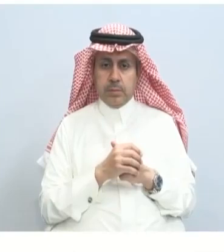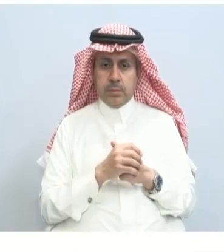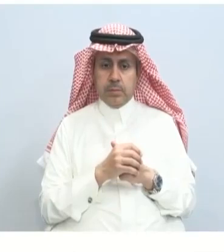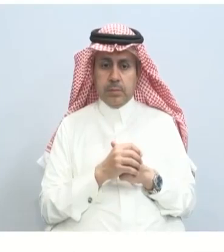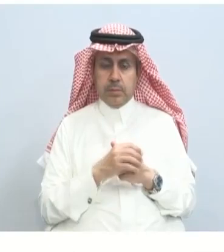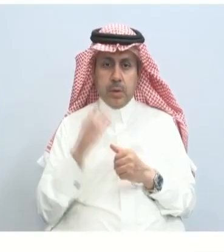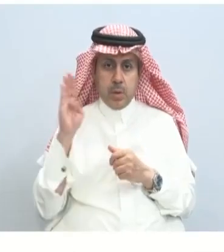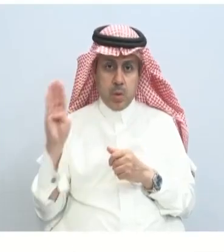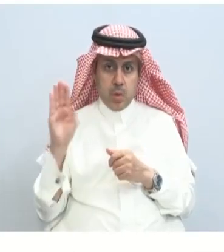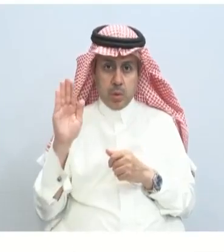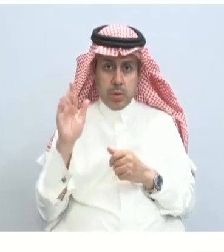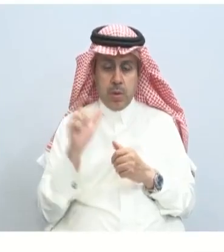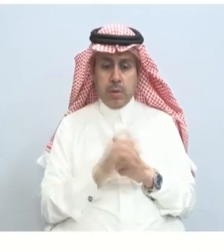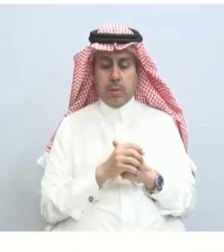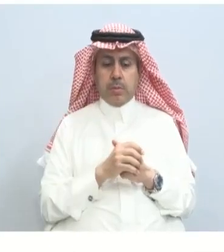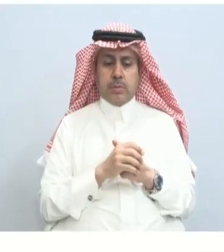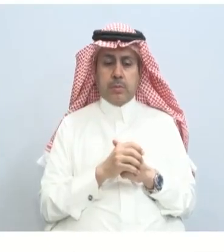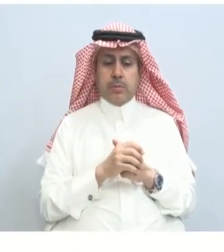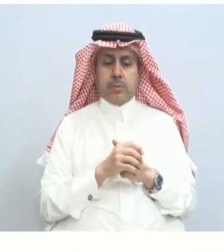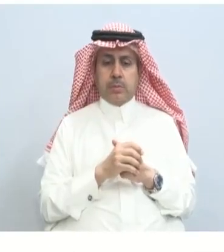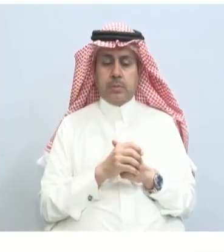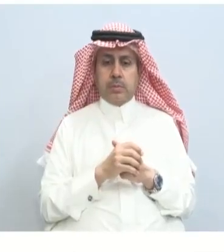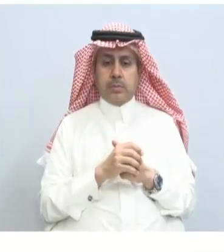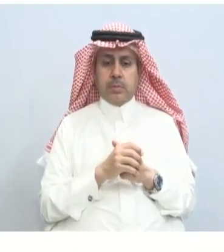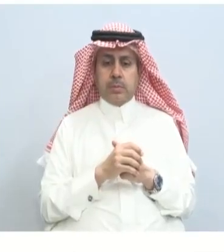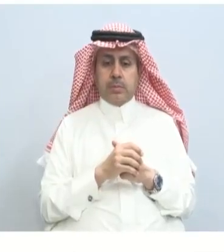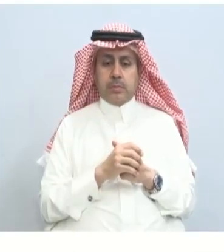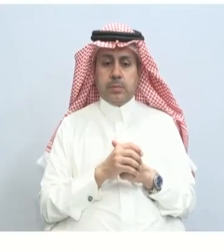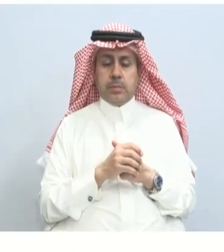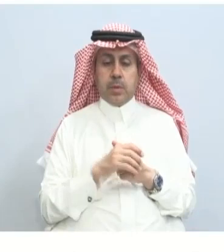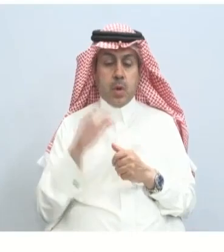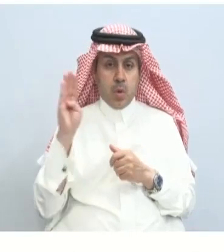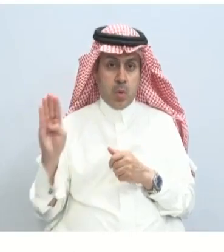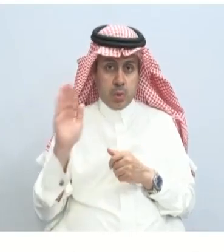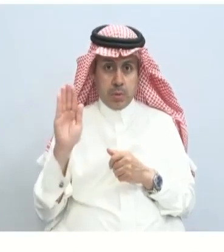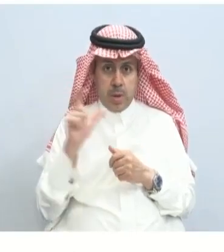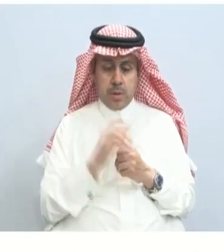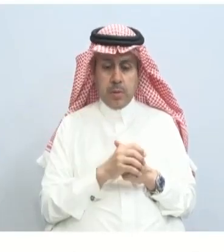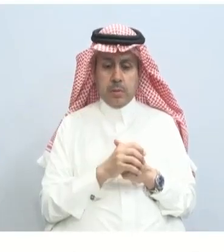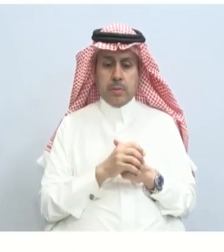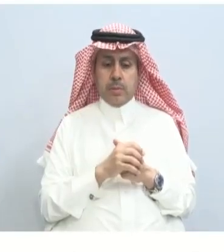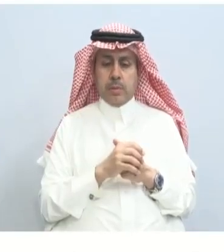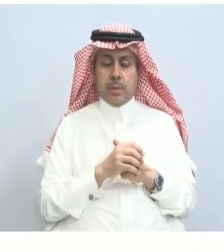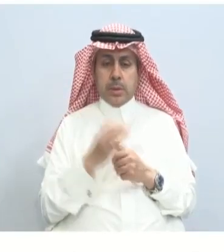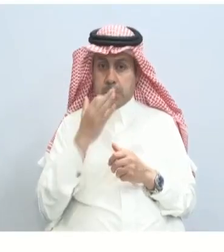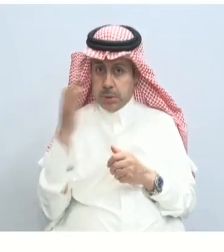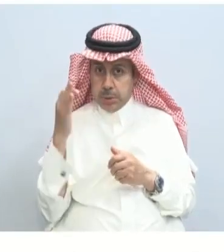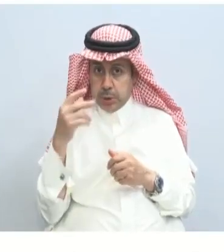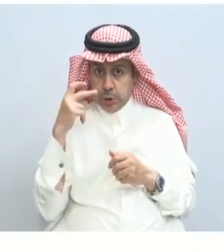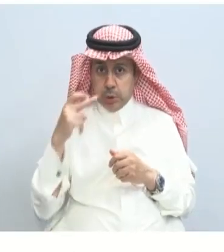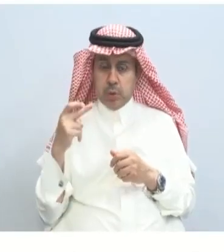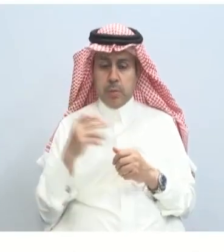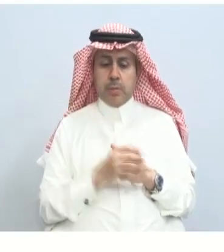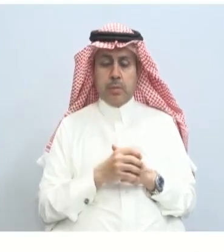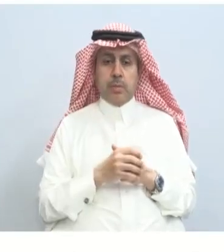الكوساين لو المطلوب ساين يطلع هذا هو الجواب الاي هو الجواب الصحيح ولكن الكوساين هي البي لكن لو حبيت انك تبسط وتوجد الناتج ال